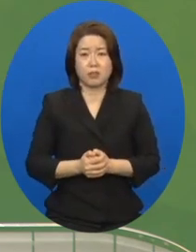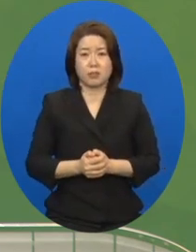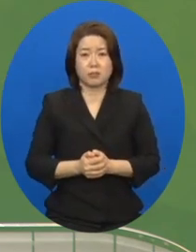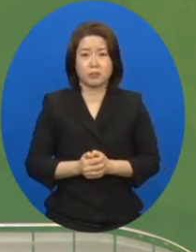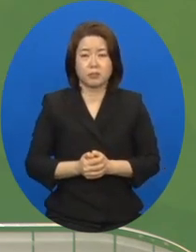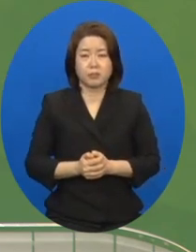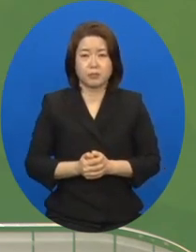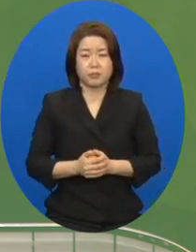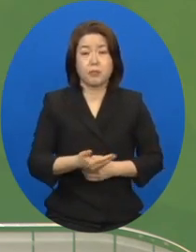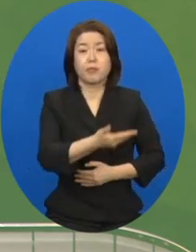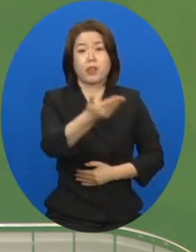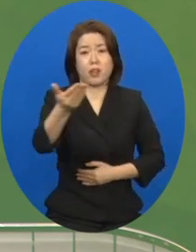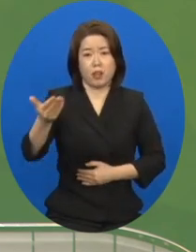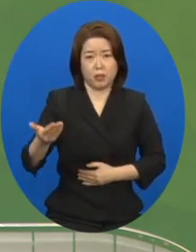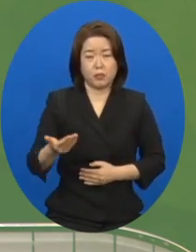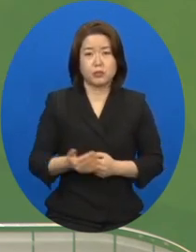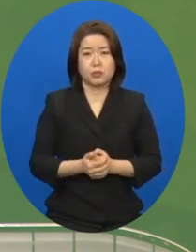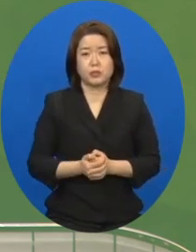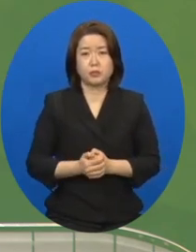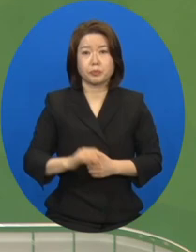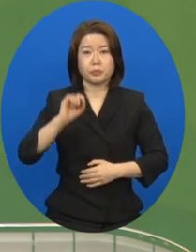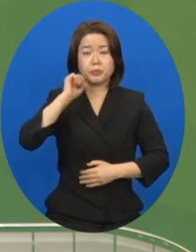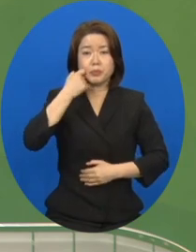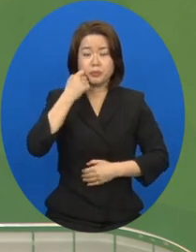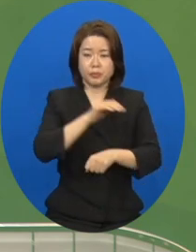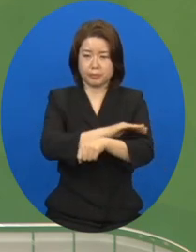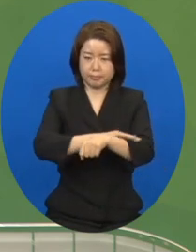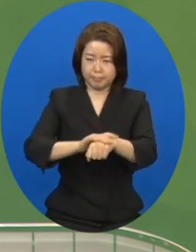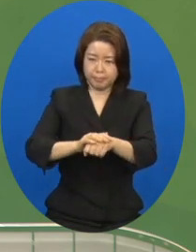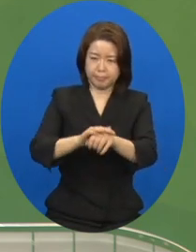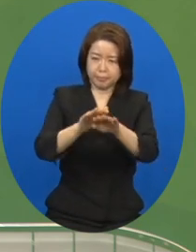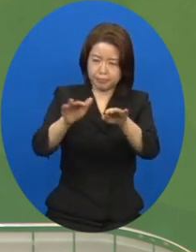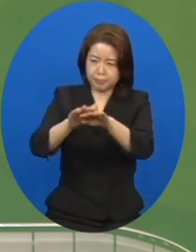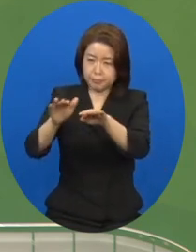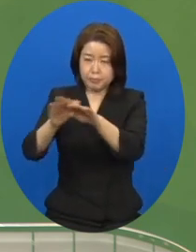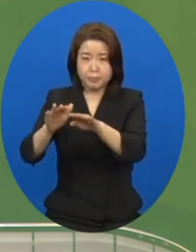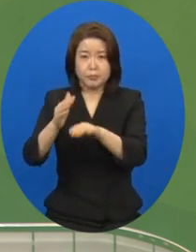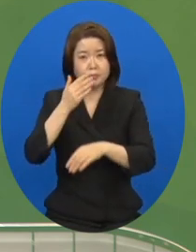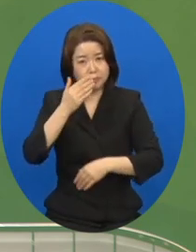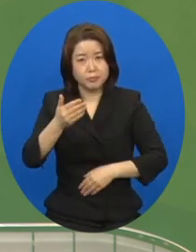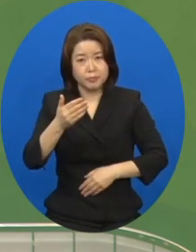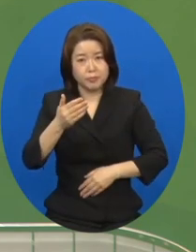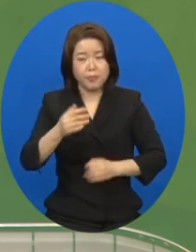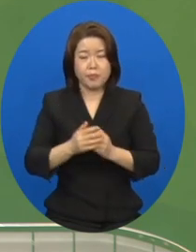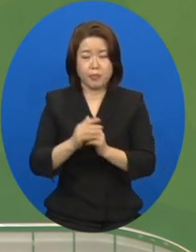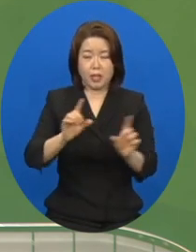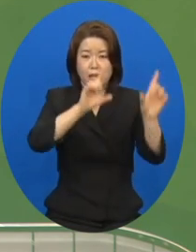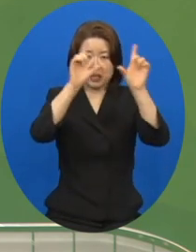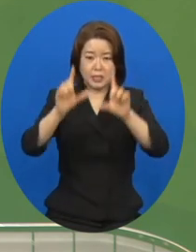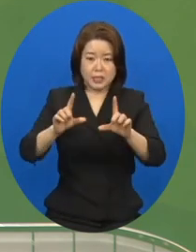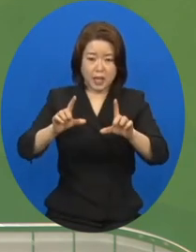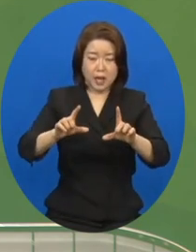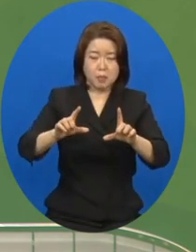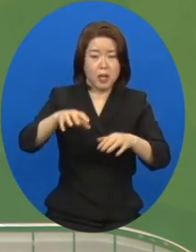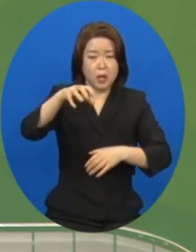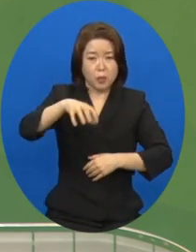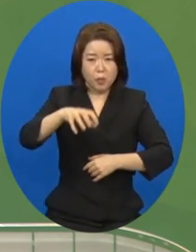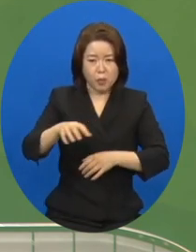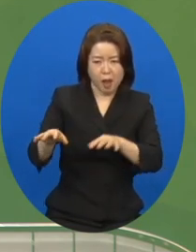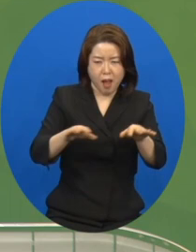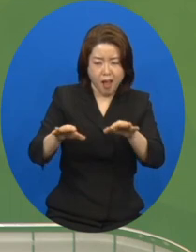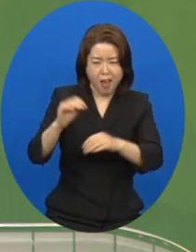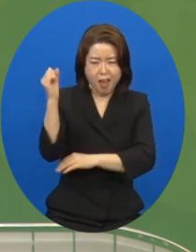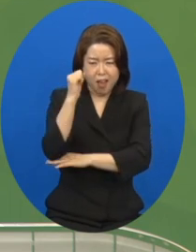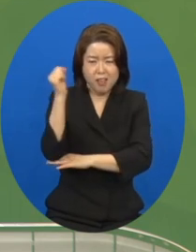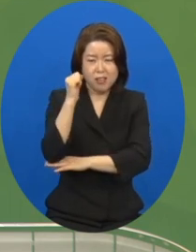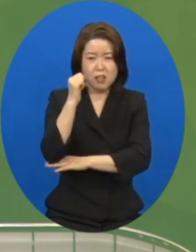여러분은 어려움을 잘 대처해 가고 있습니까? 삶의 터가 흔들리는 그런 기가 막힌